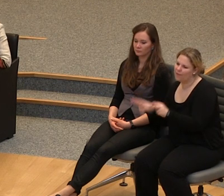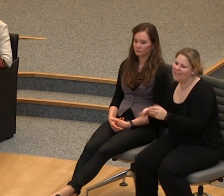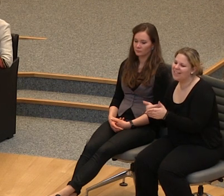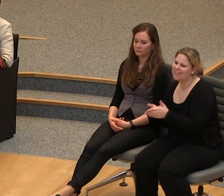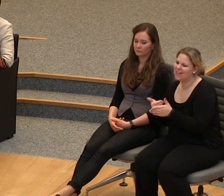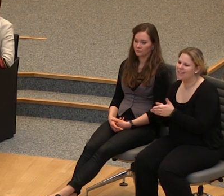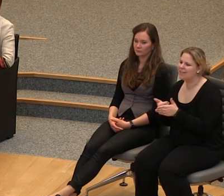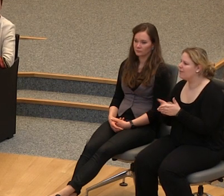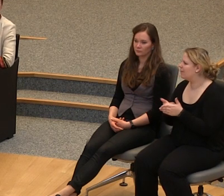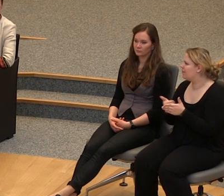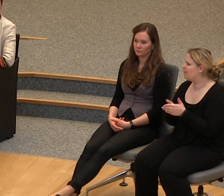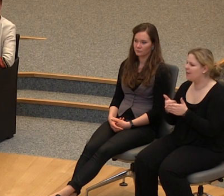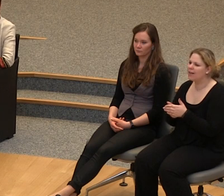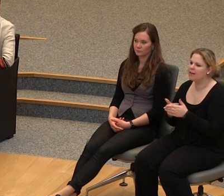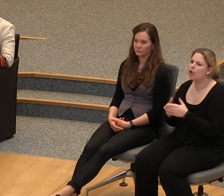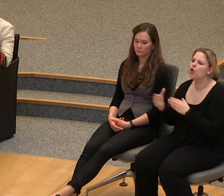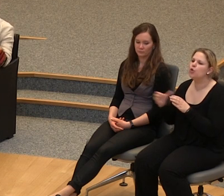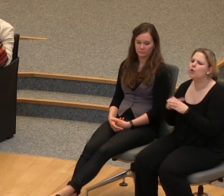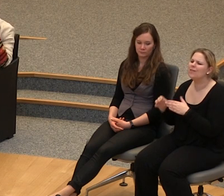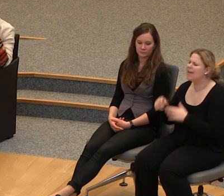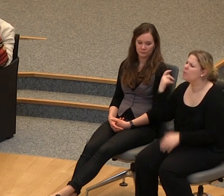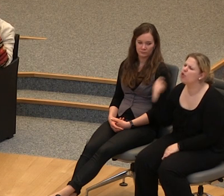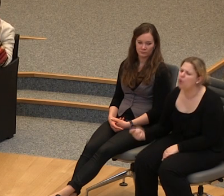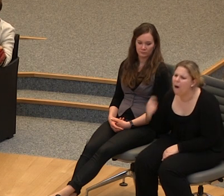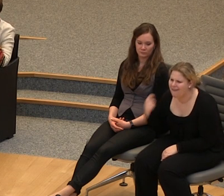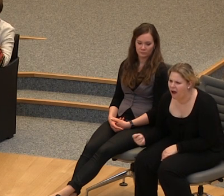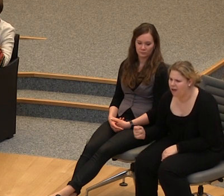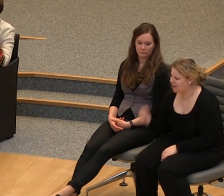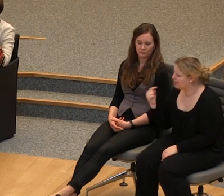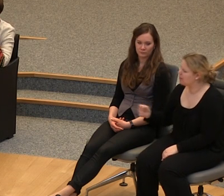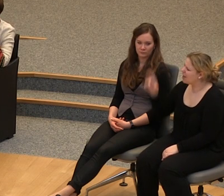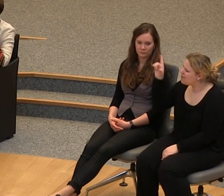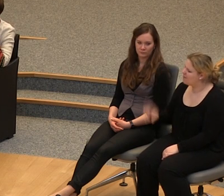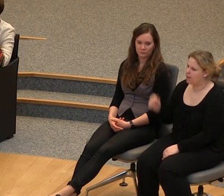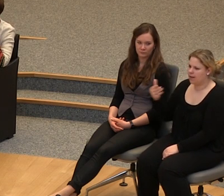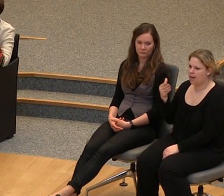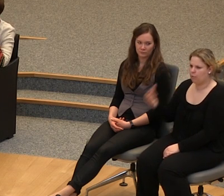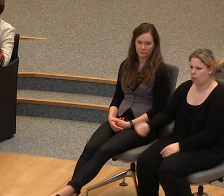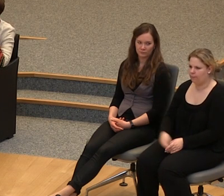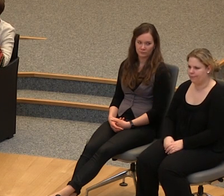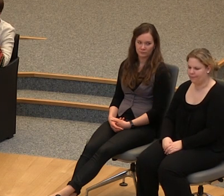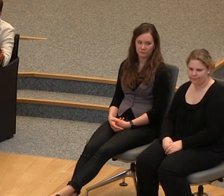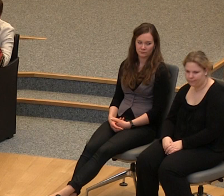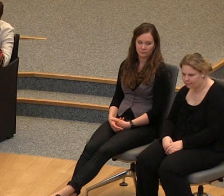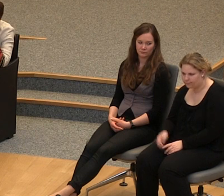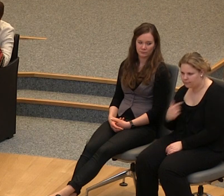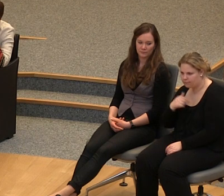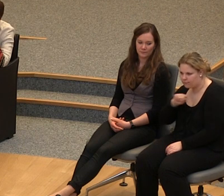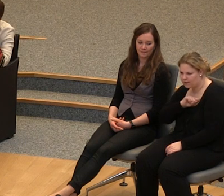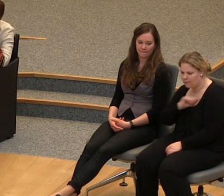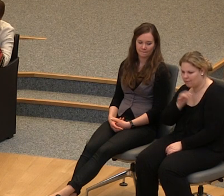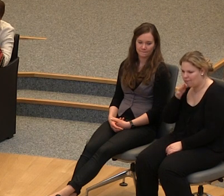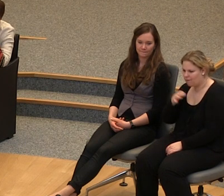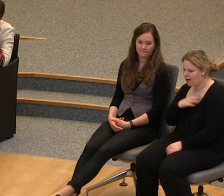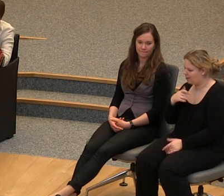sie in einem teuren System ganz gering entlohnt. Warum kann ich nicht einfach sagen, die Leistung,